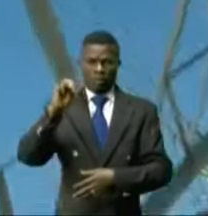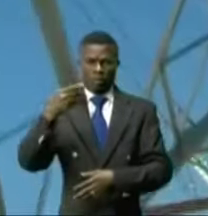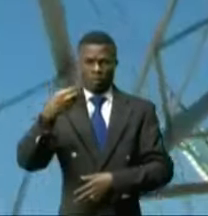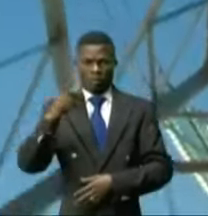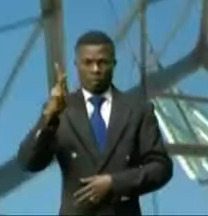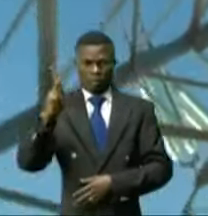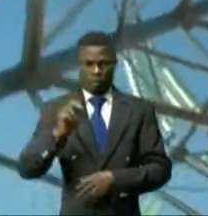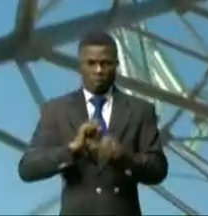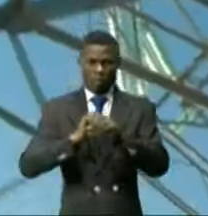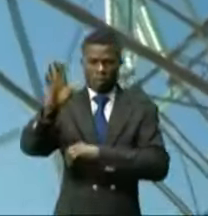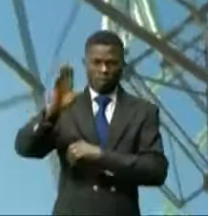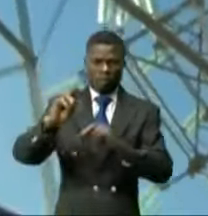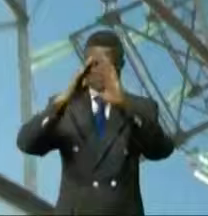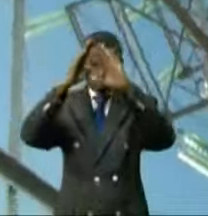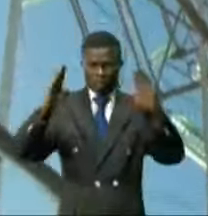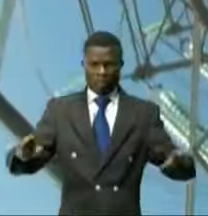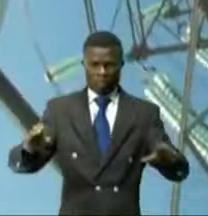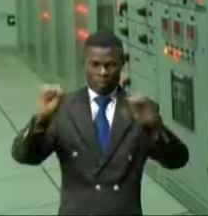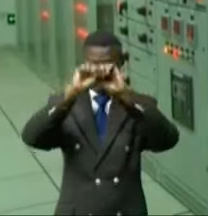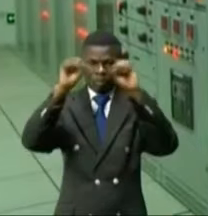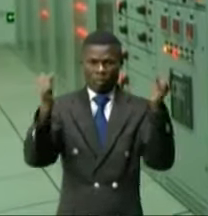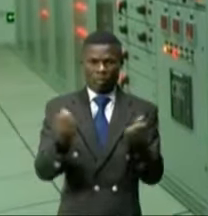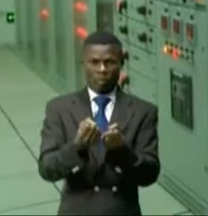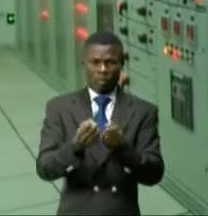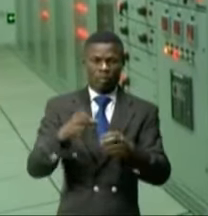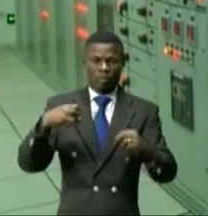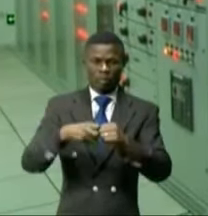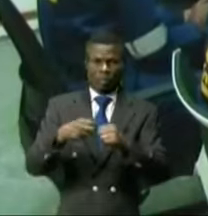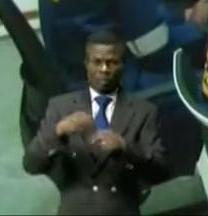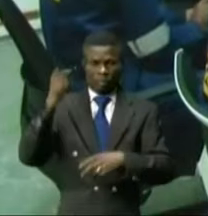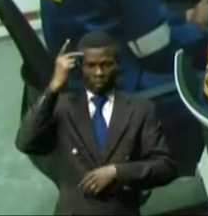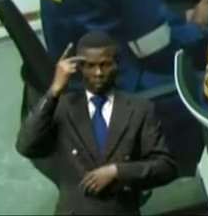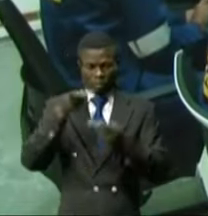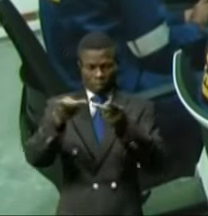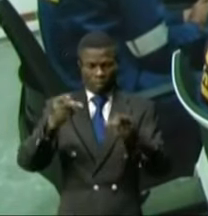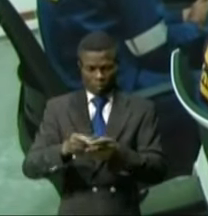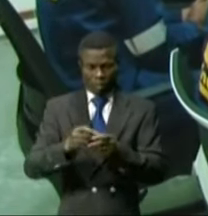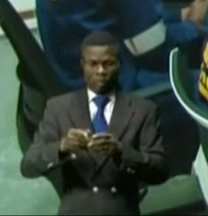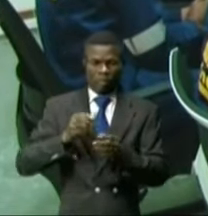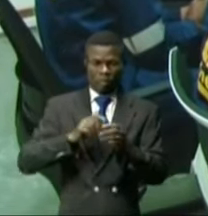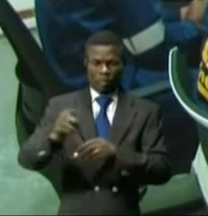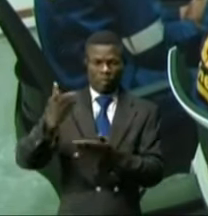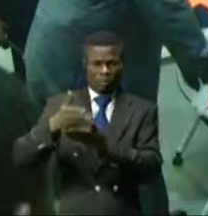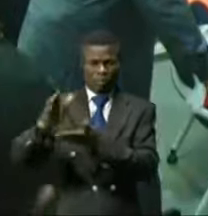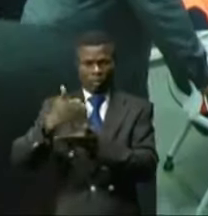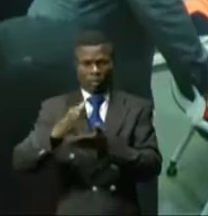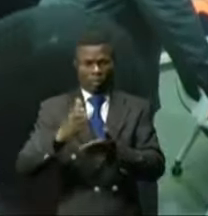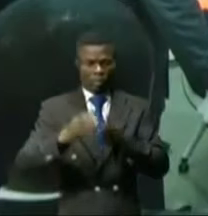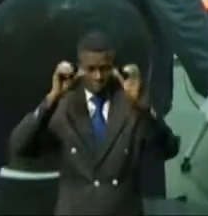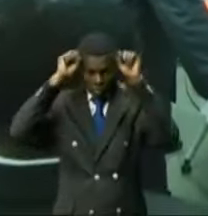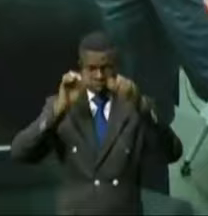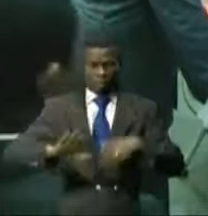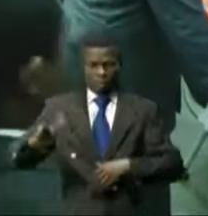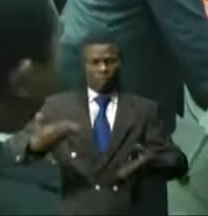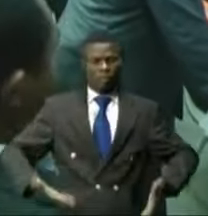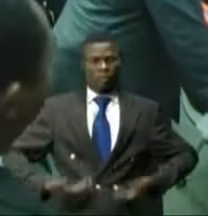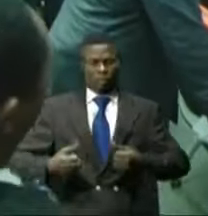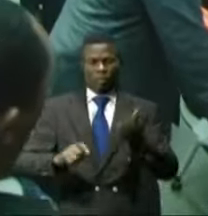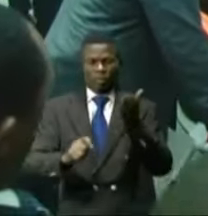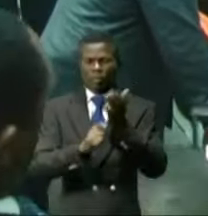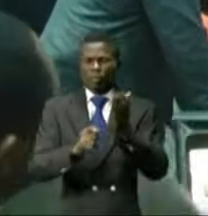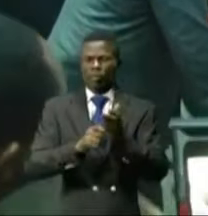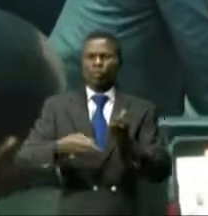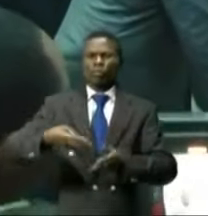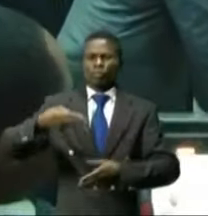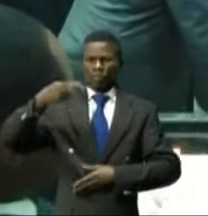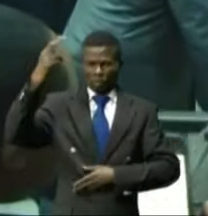injectés dans les réseaux domestiques de la SNEL Kinshasa. À l'étape de la salle de commande et de contrôle, le chef de l'État a apprécié la haute technologie